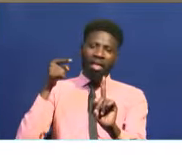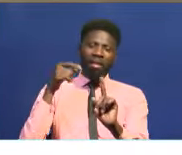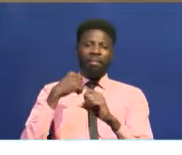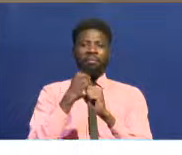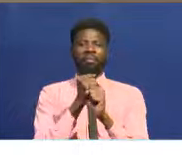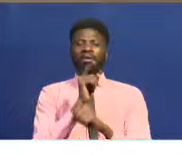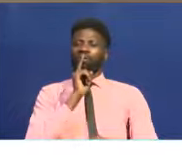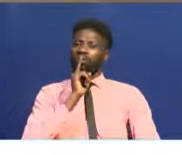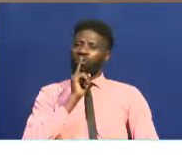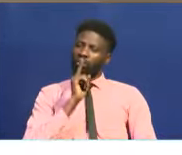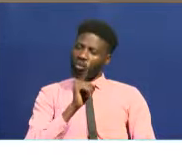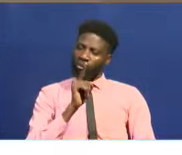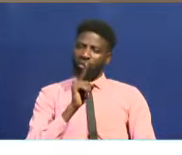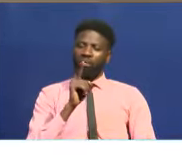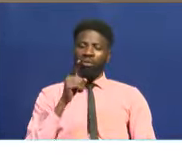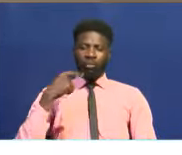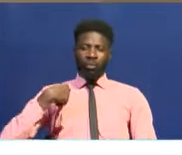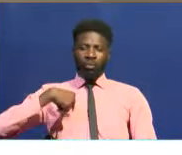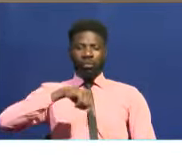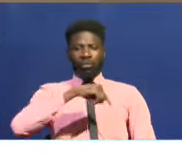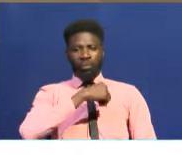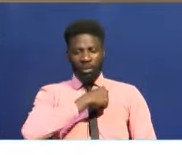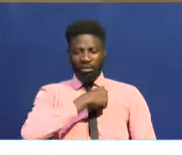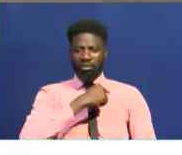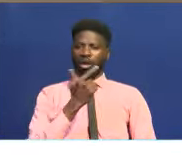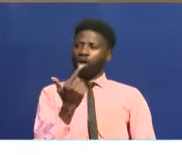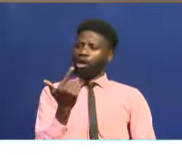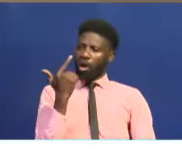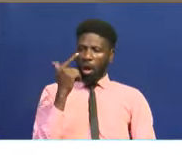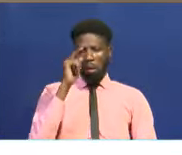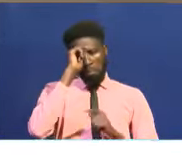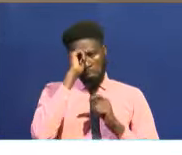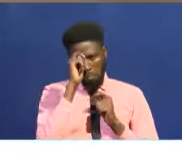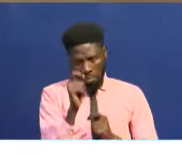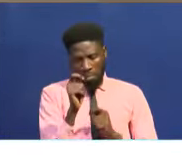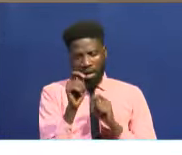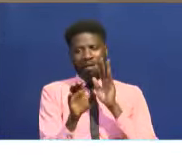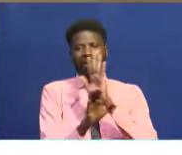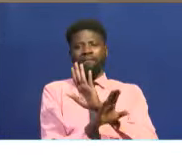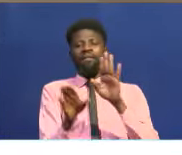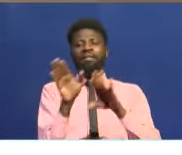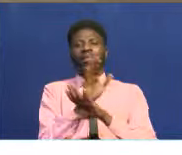sheria na tunafuata mambo yote kulingana na katiba yetu.